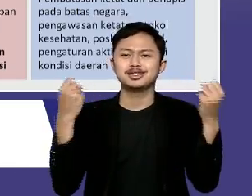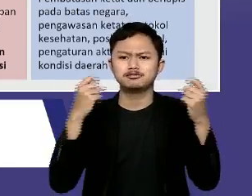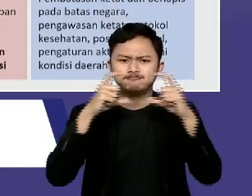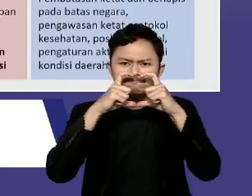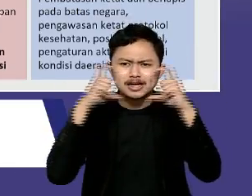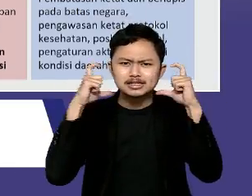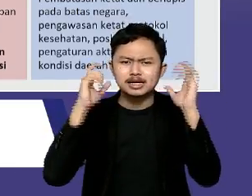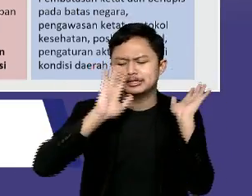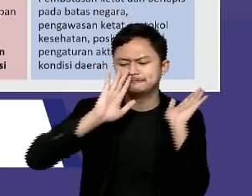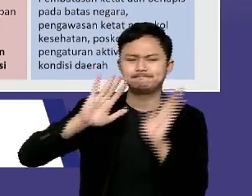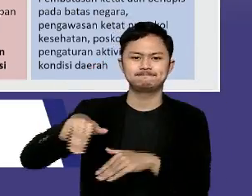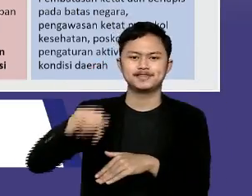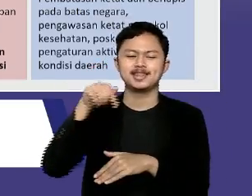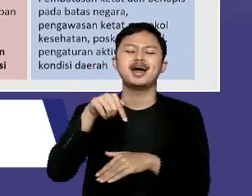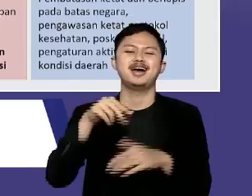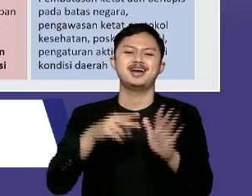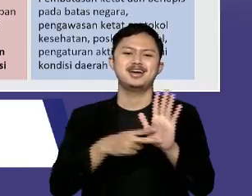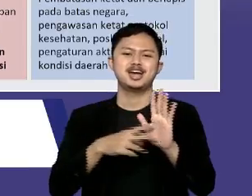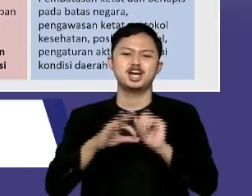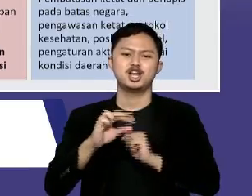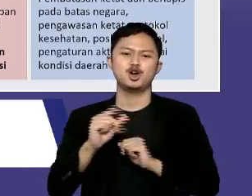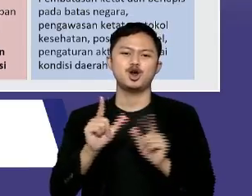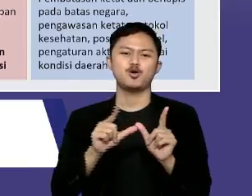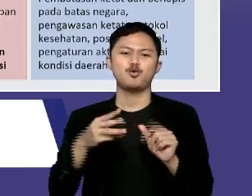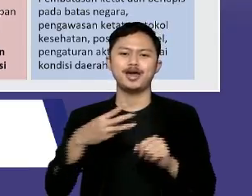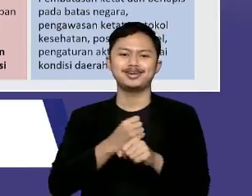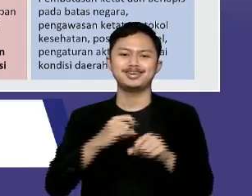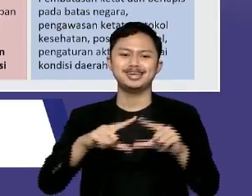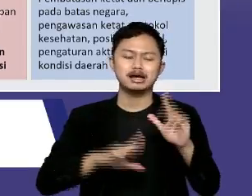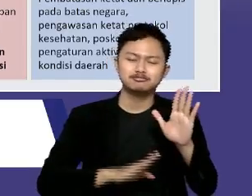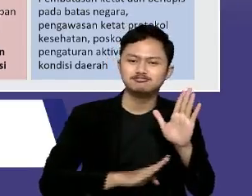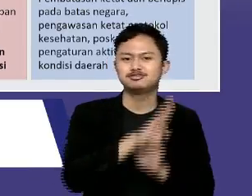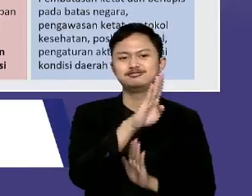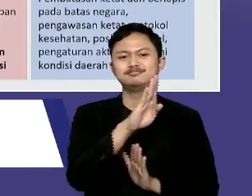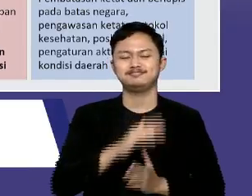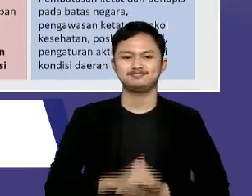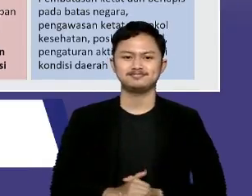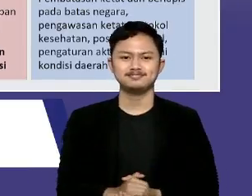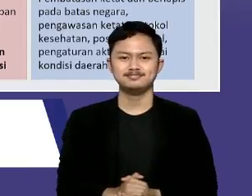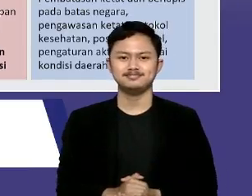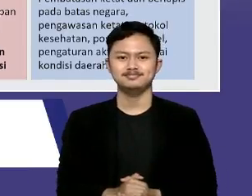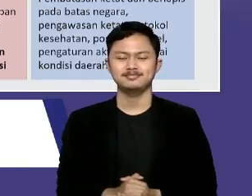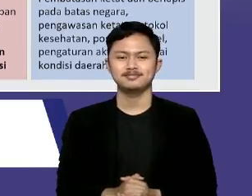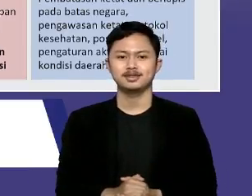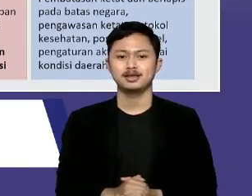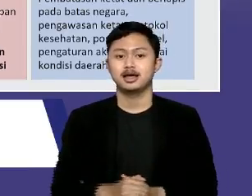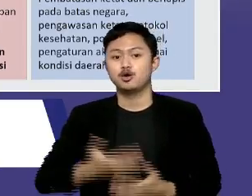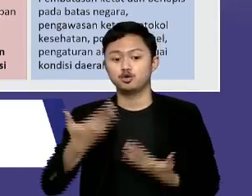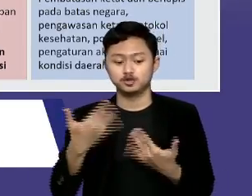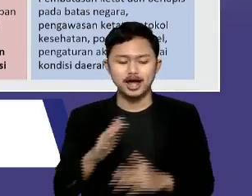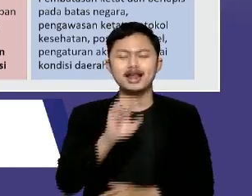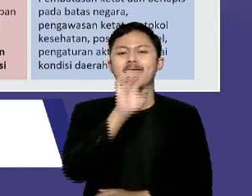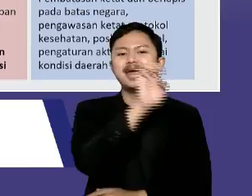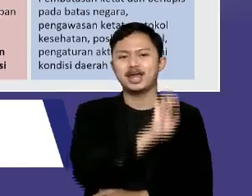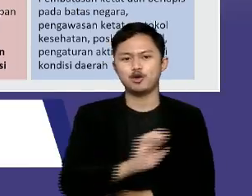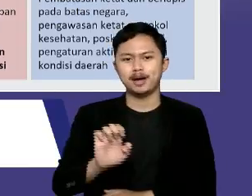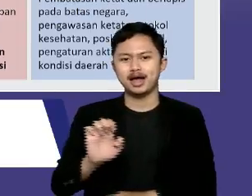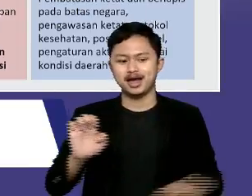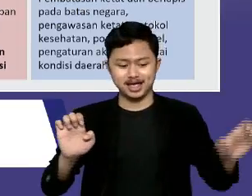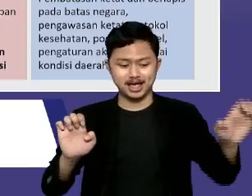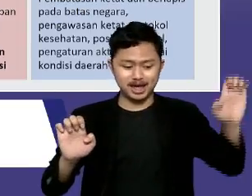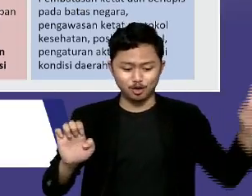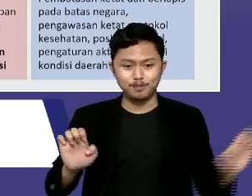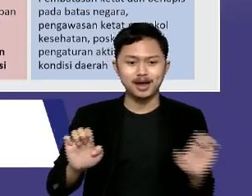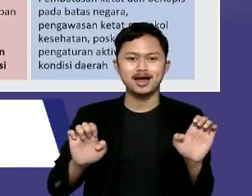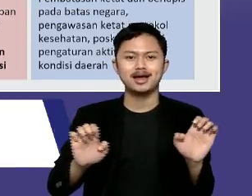masker yang lengah. Ditambah lagi, perjalanan dari dan ke sesama negara Eropa yang tinggi